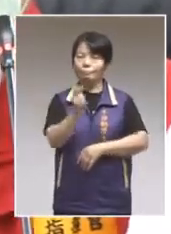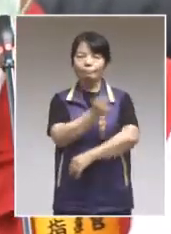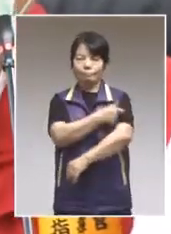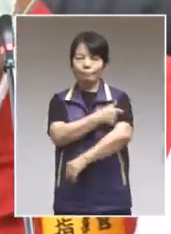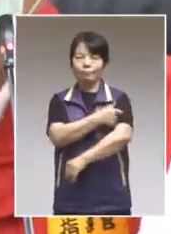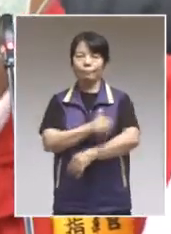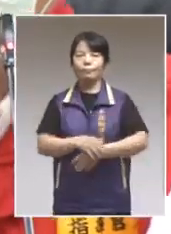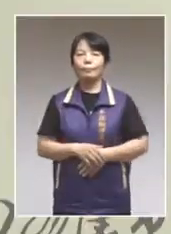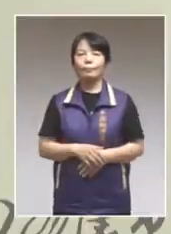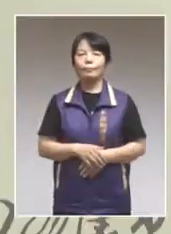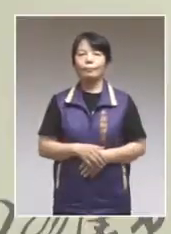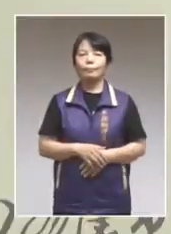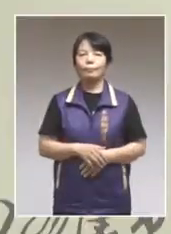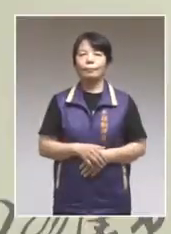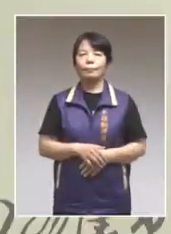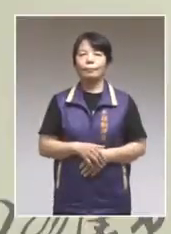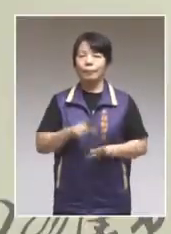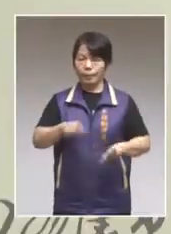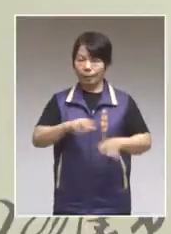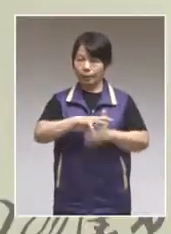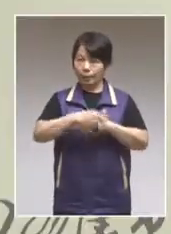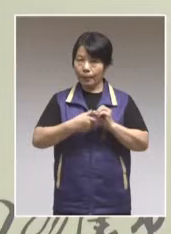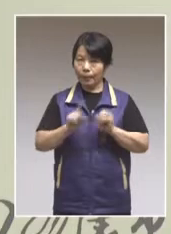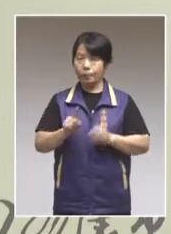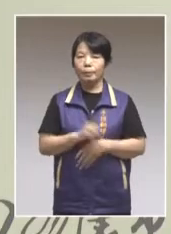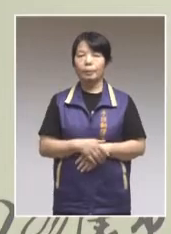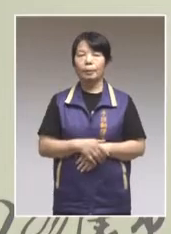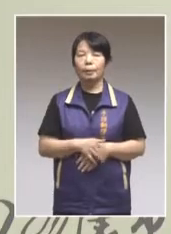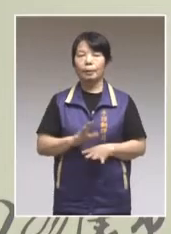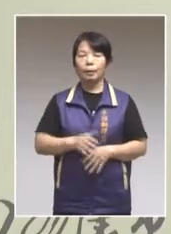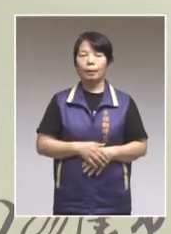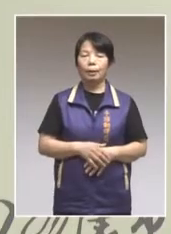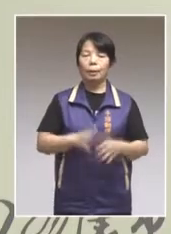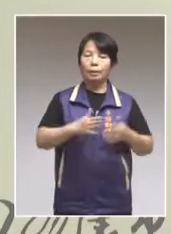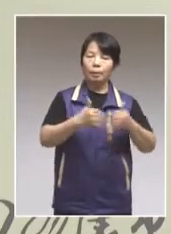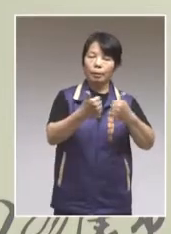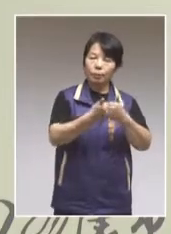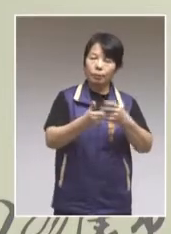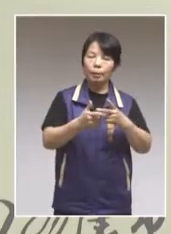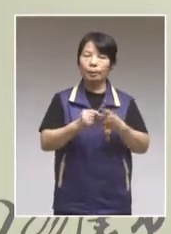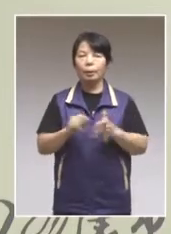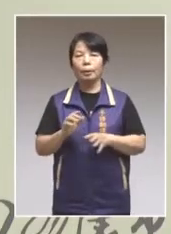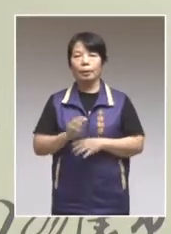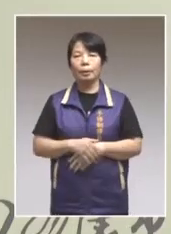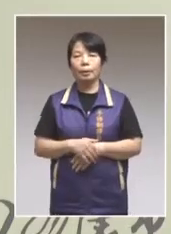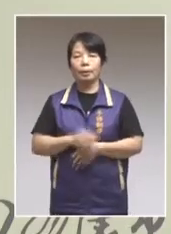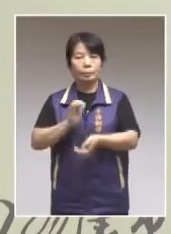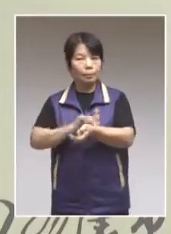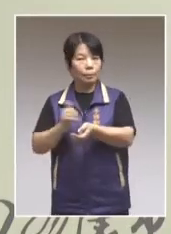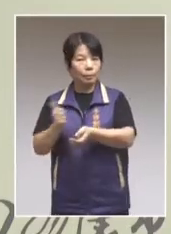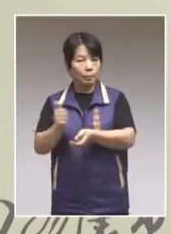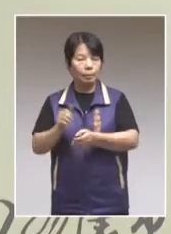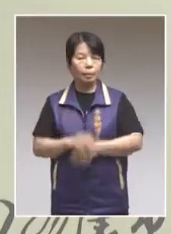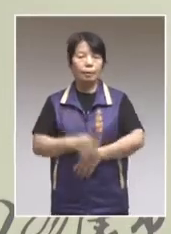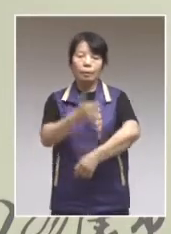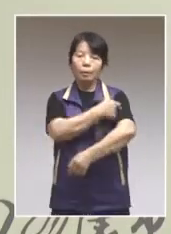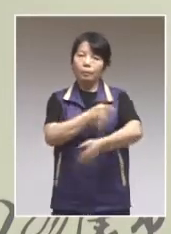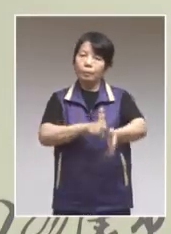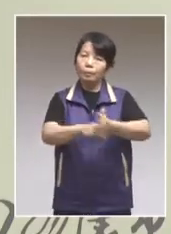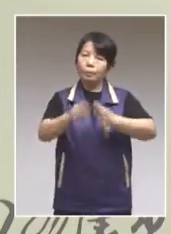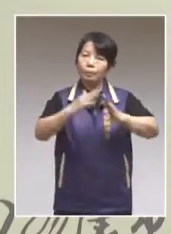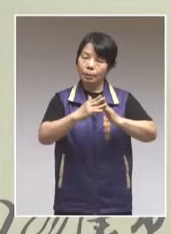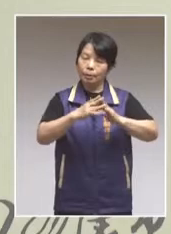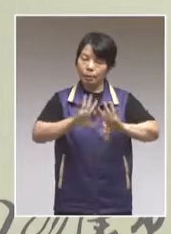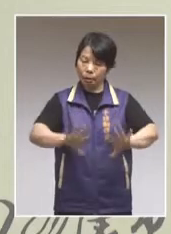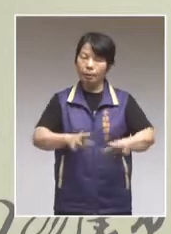望说在这里包括所有的儿科医学会小儿科专科医师还有我们这个疫苗的专家都告